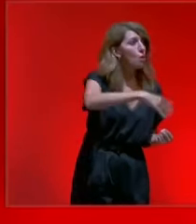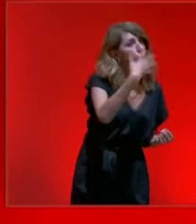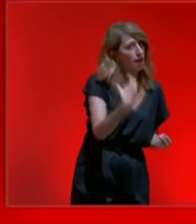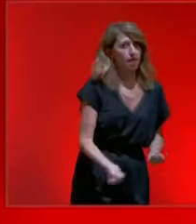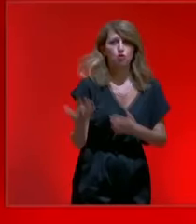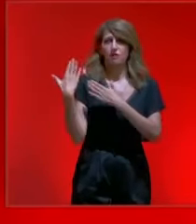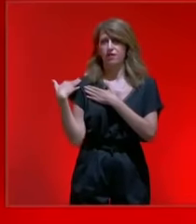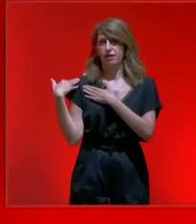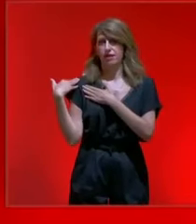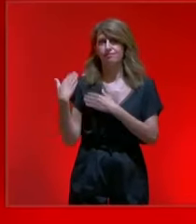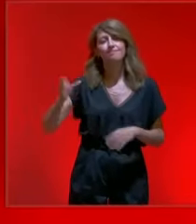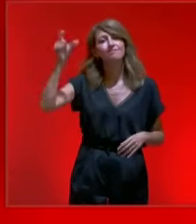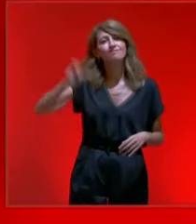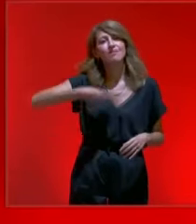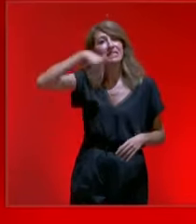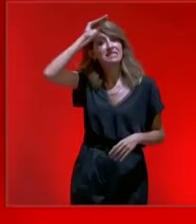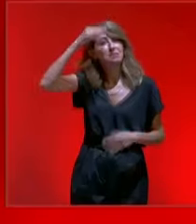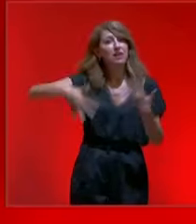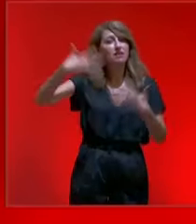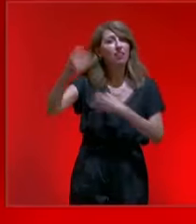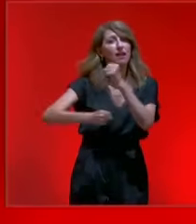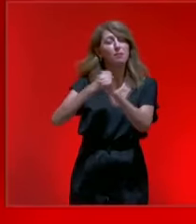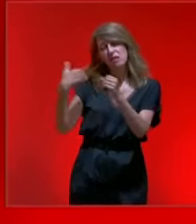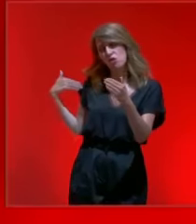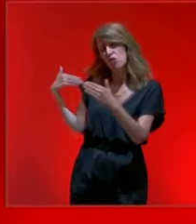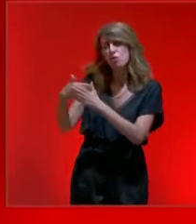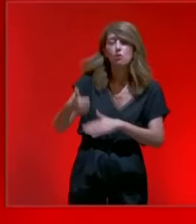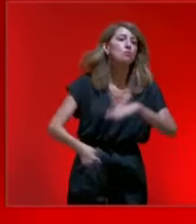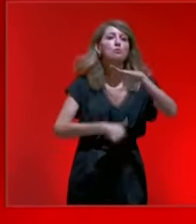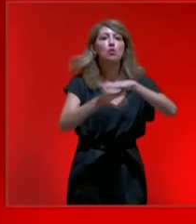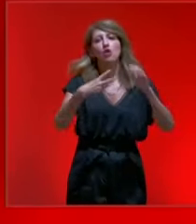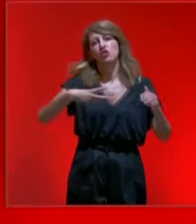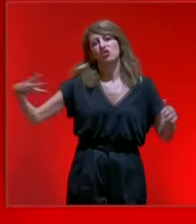του Αλέξη Τσίπρα στην ηγεσία, ξεκινάει μία νέα εποχή.